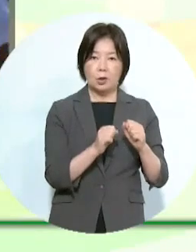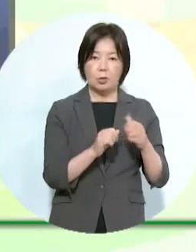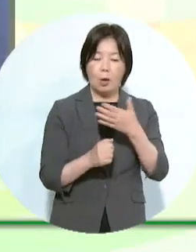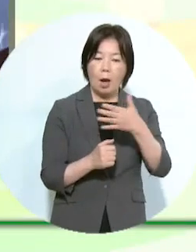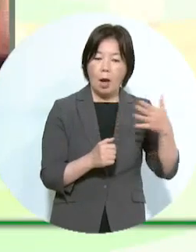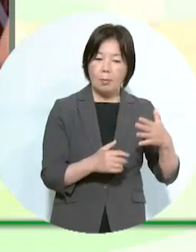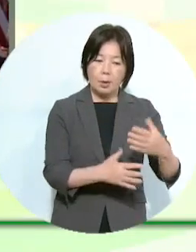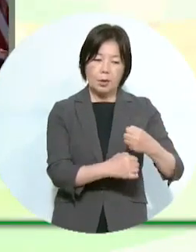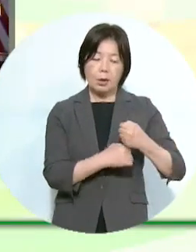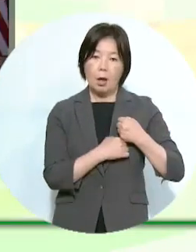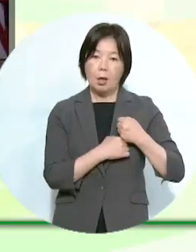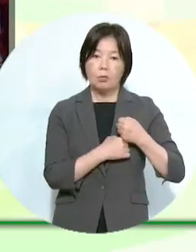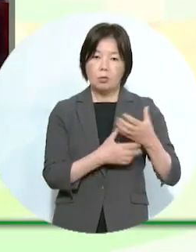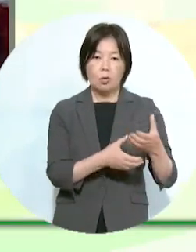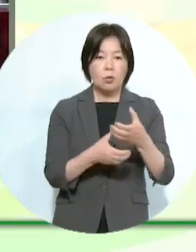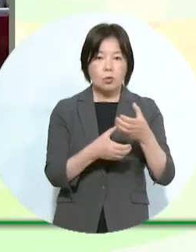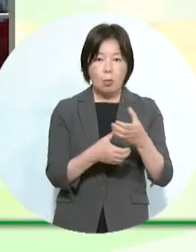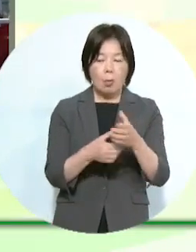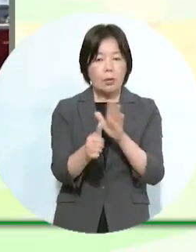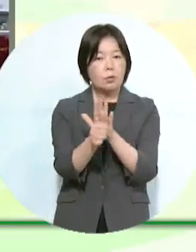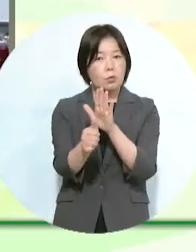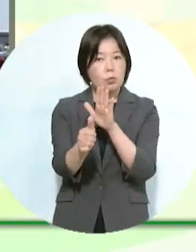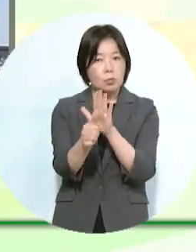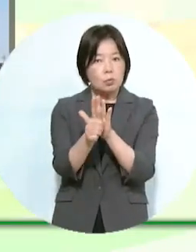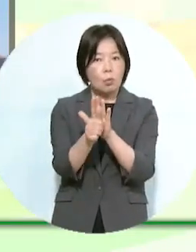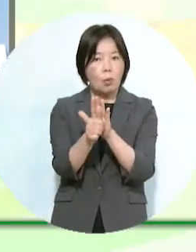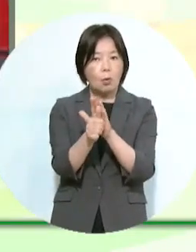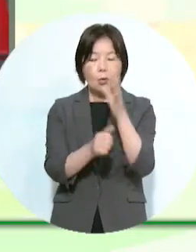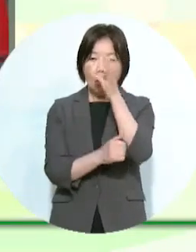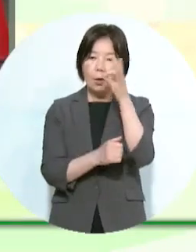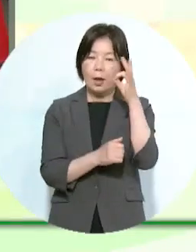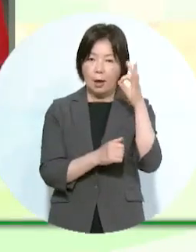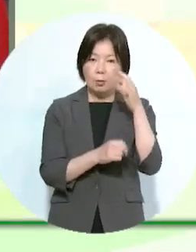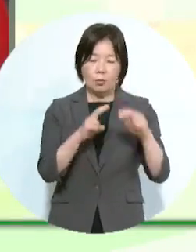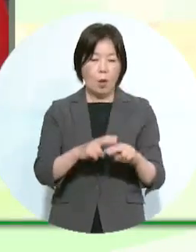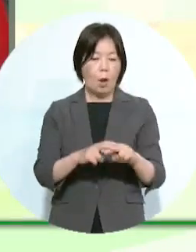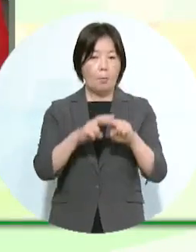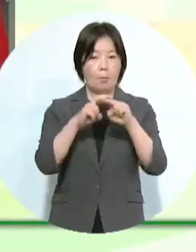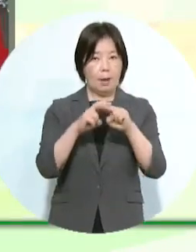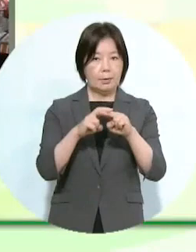による消火救助演技やバッテリーミニ